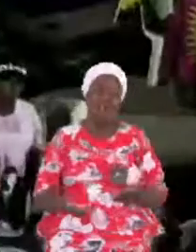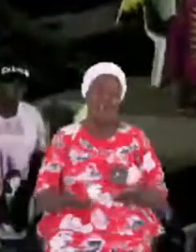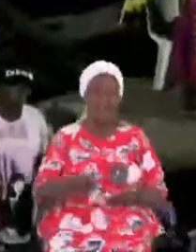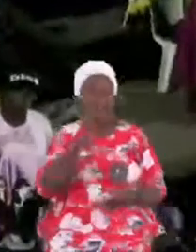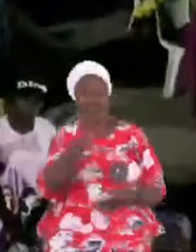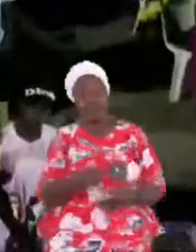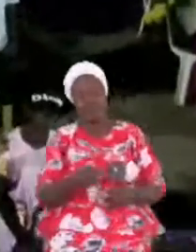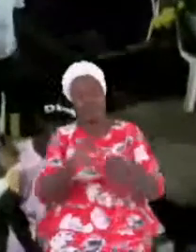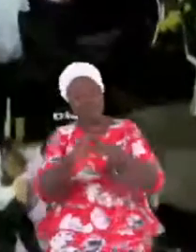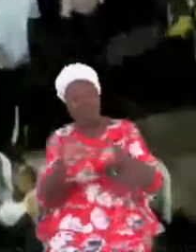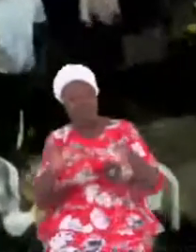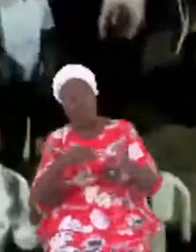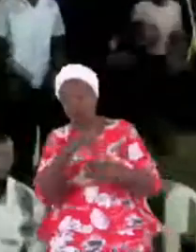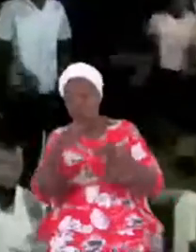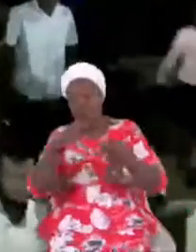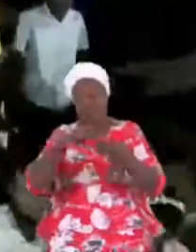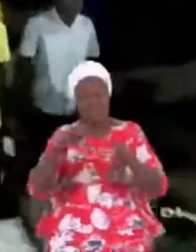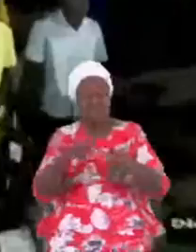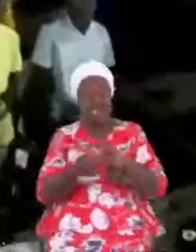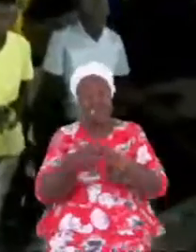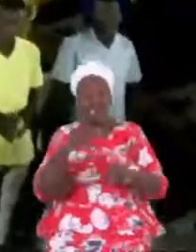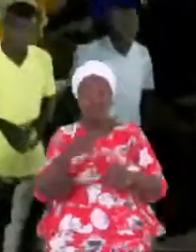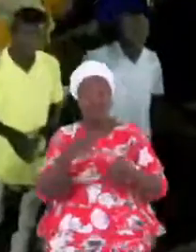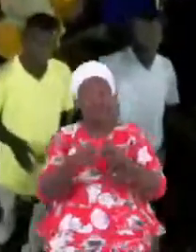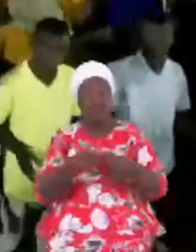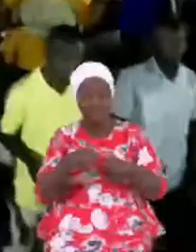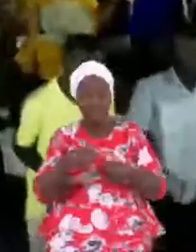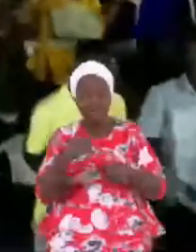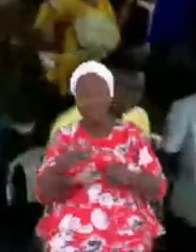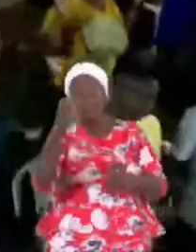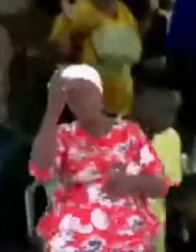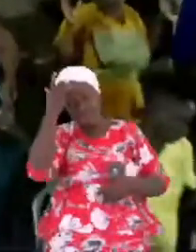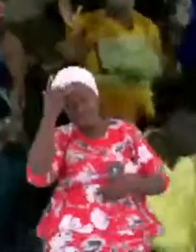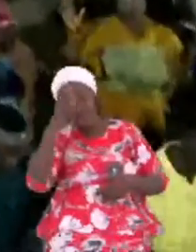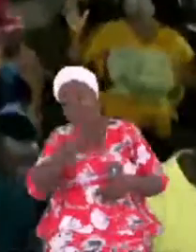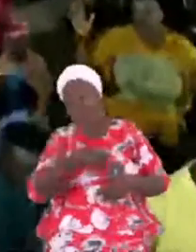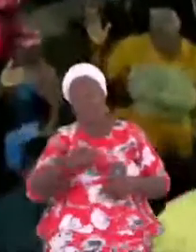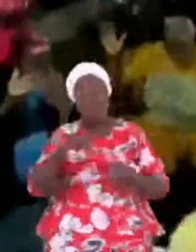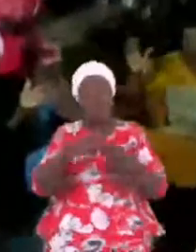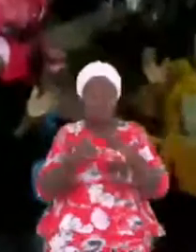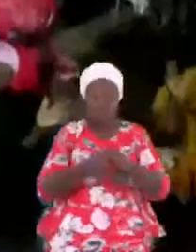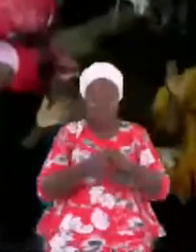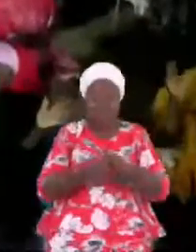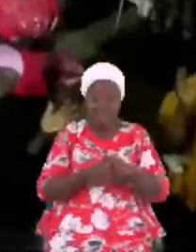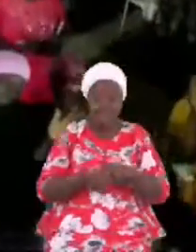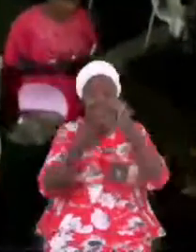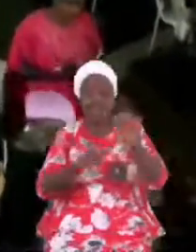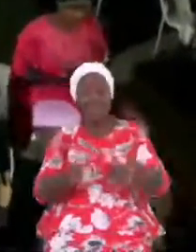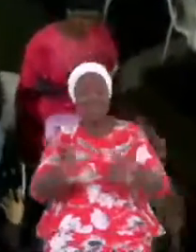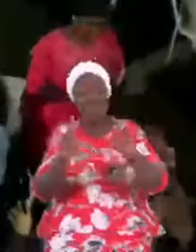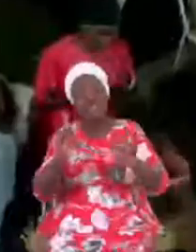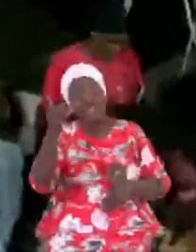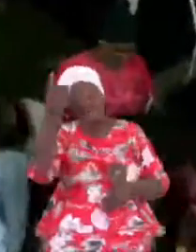seras délié. Les chaînes de maladie, les chaînes d'infirmité, maladies mortelles,